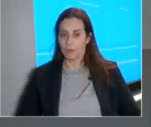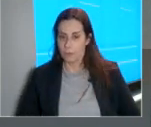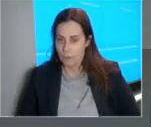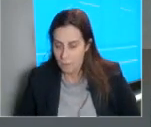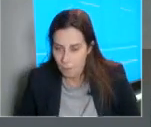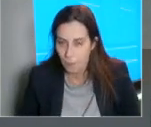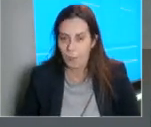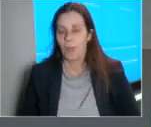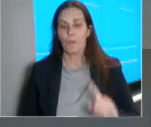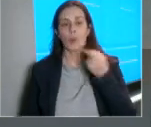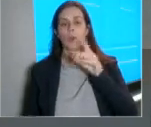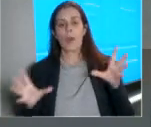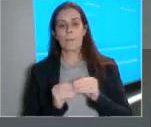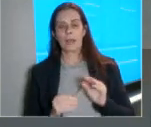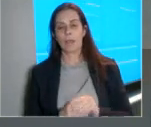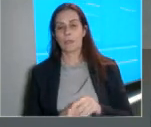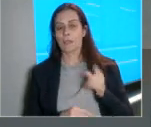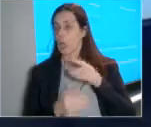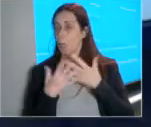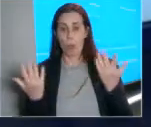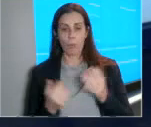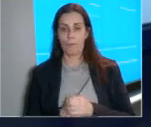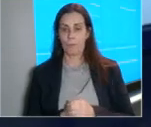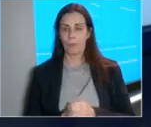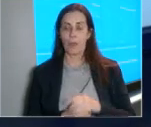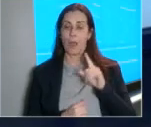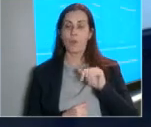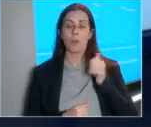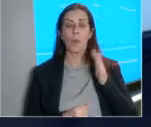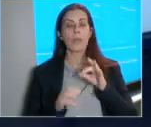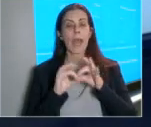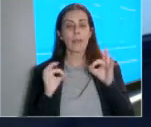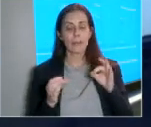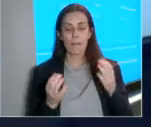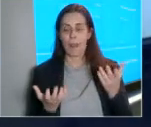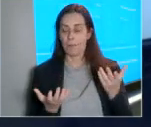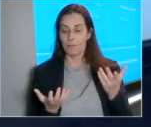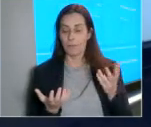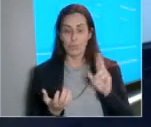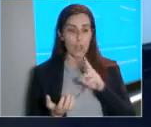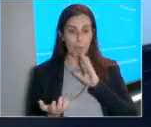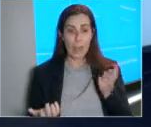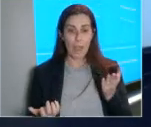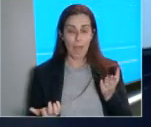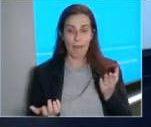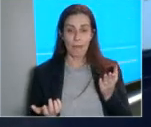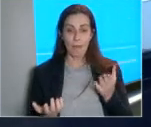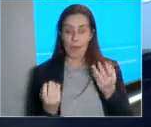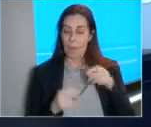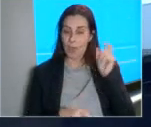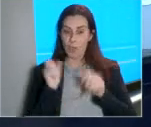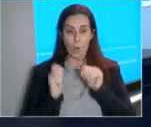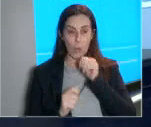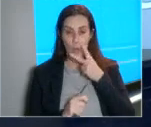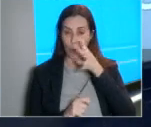מהגוש, ולא כמקשה אחת. אז זה לא ברור. לא ברור, אבל קודם כל בואו נתחיל מהבייסיק. יש בעיה. הרבה אנשים